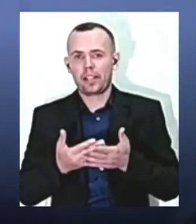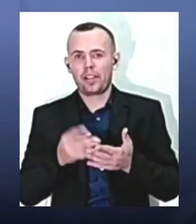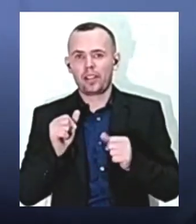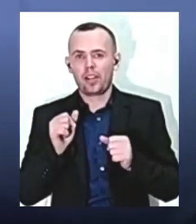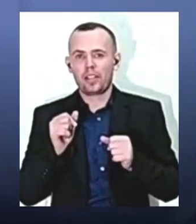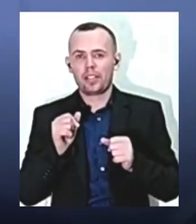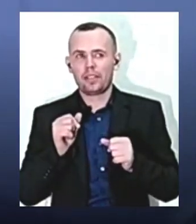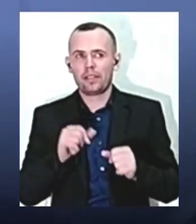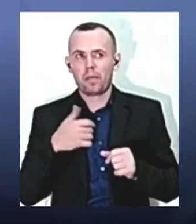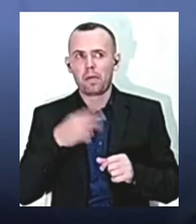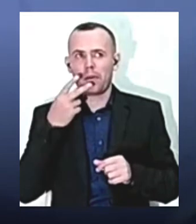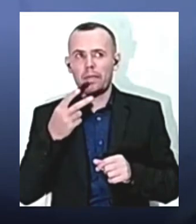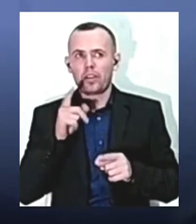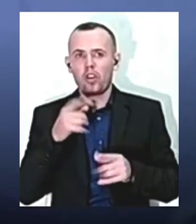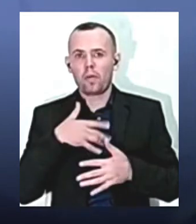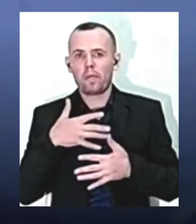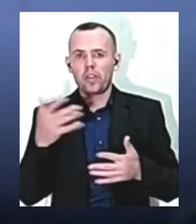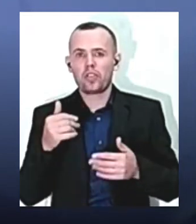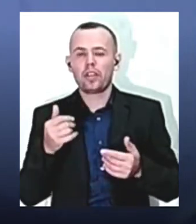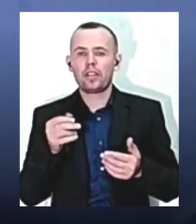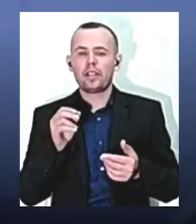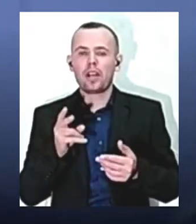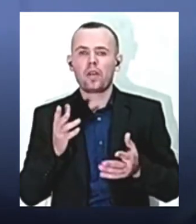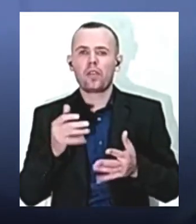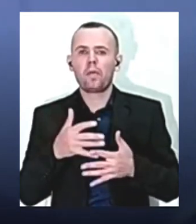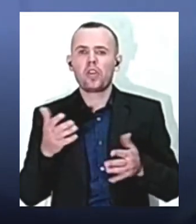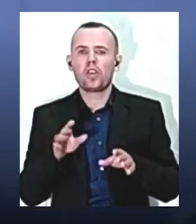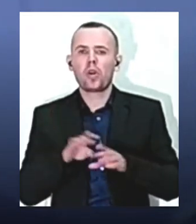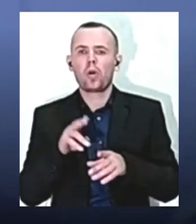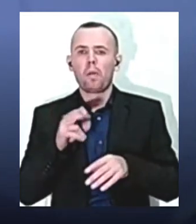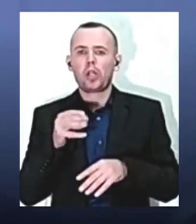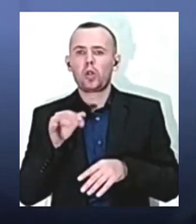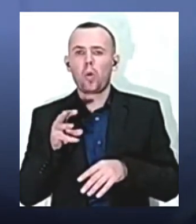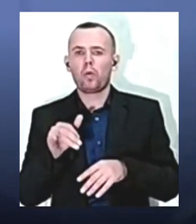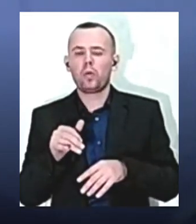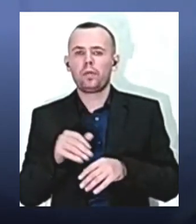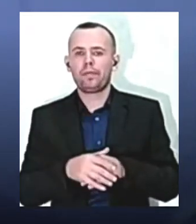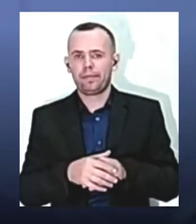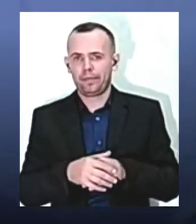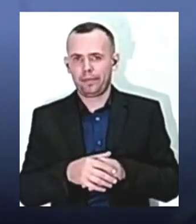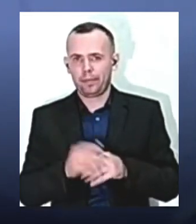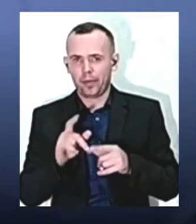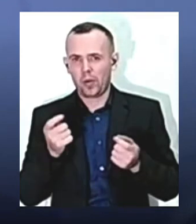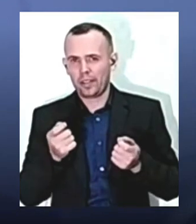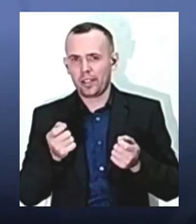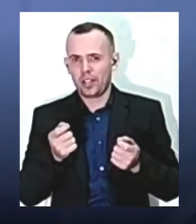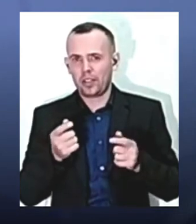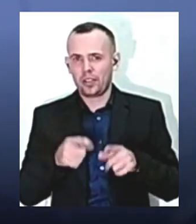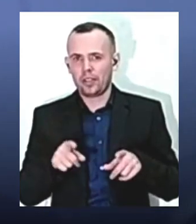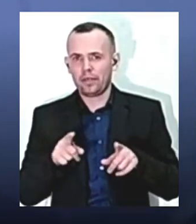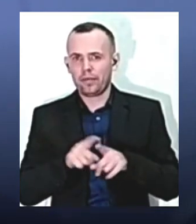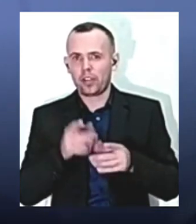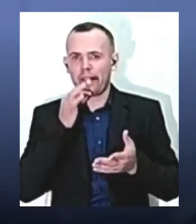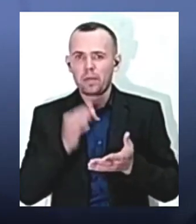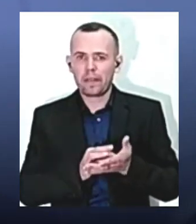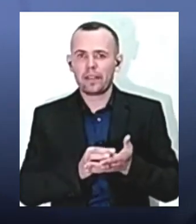більше також гідність має більшу таку питому вагу. Ми трошки так засмучені, що відповідальність, вона зростає,